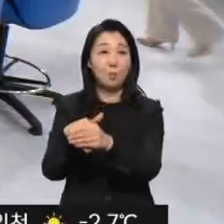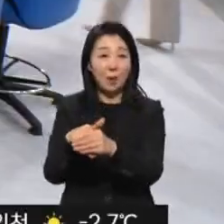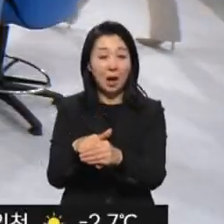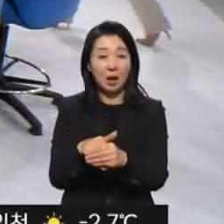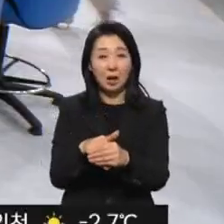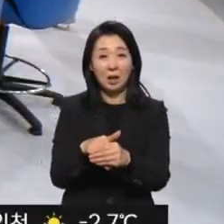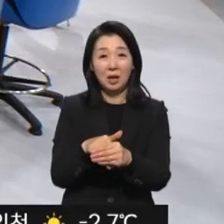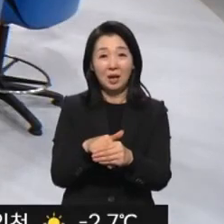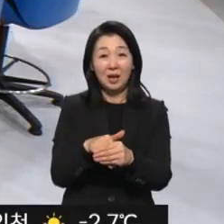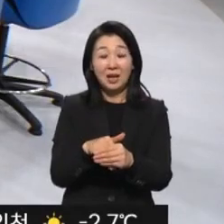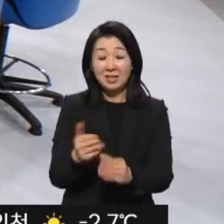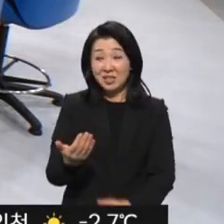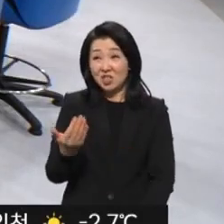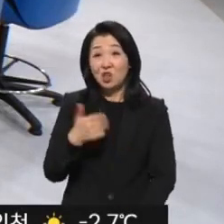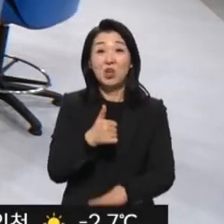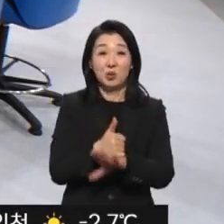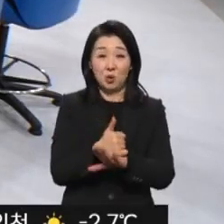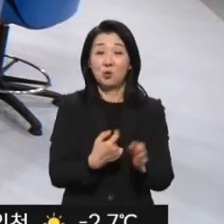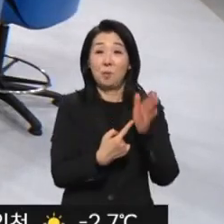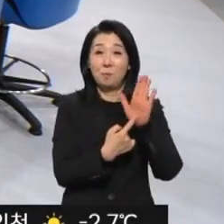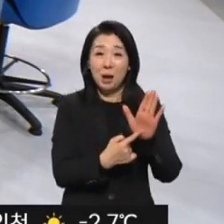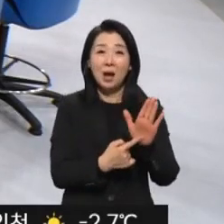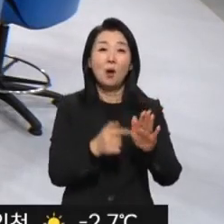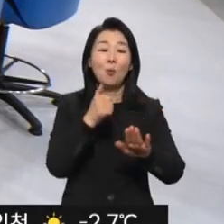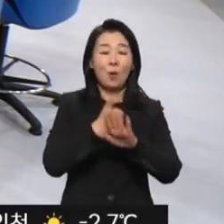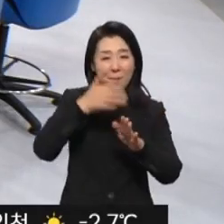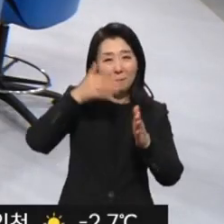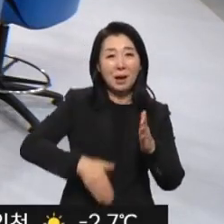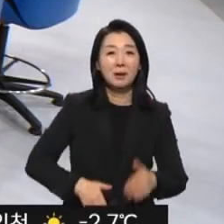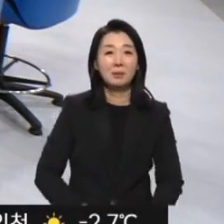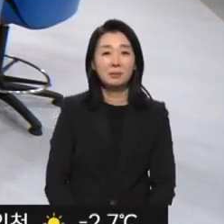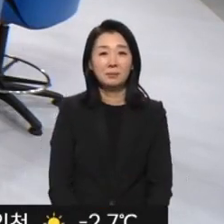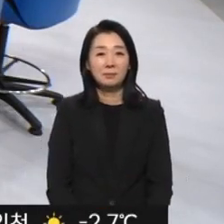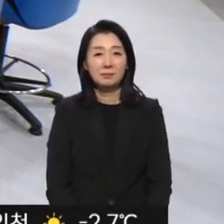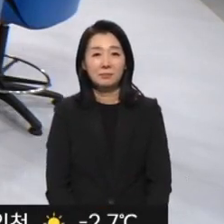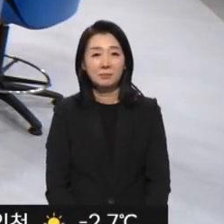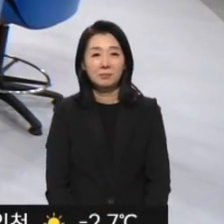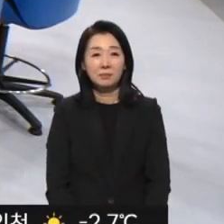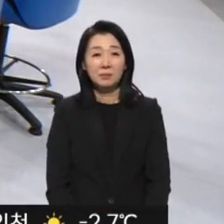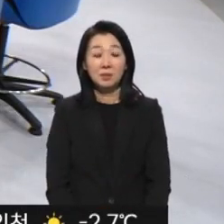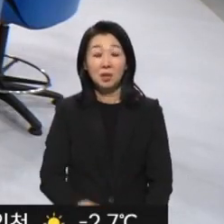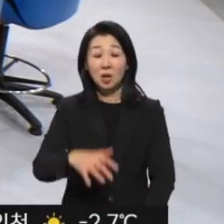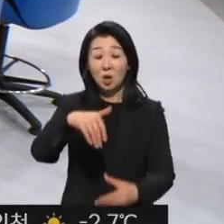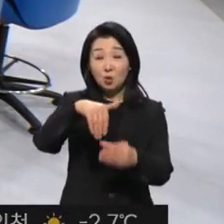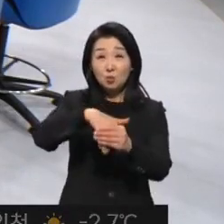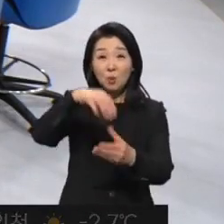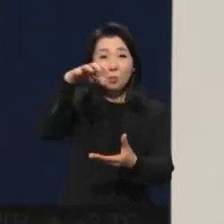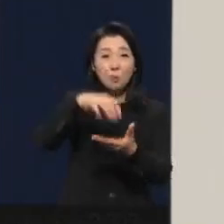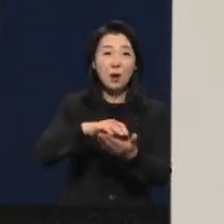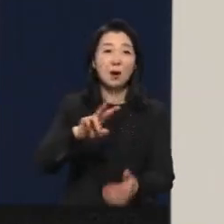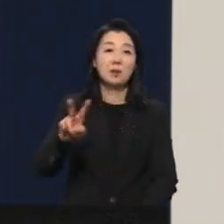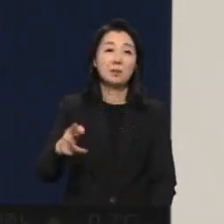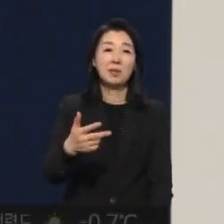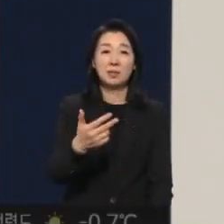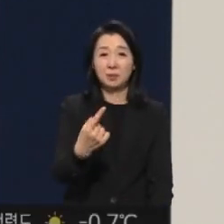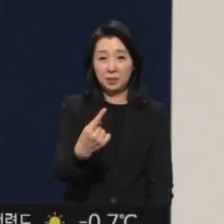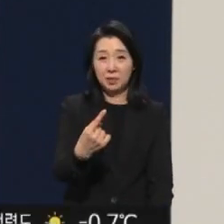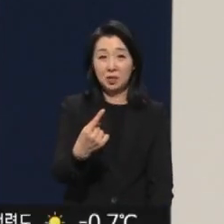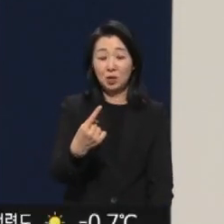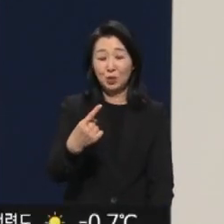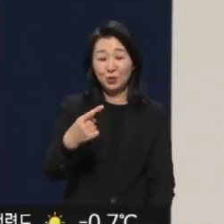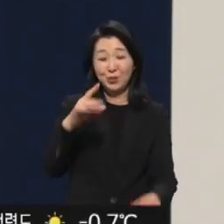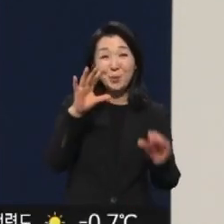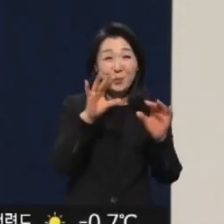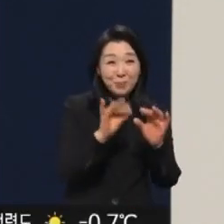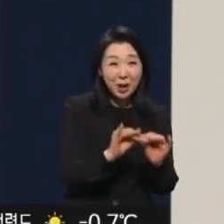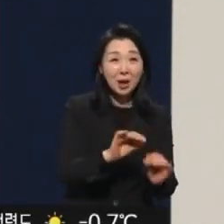정치부회의 시작하기 직전에 결론이 나왔습니다. 결론은 부결이었죠. 네, 그렇습니다. 이 총 투표수는 271표였습니다. 그중